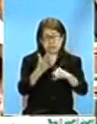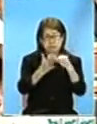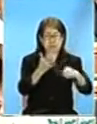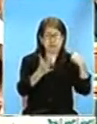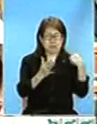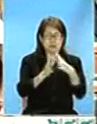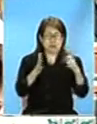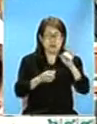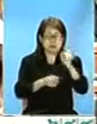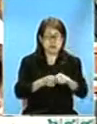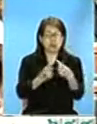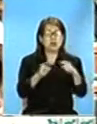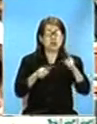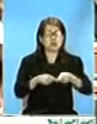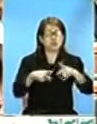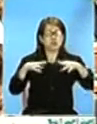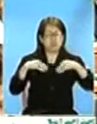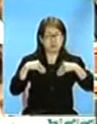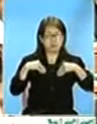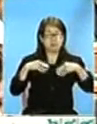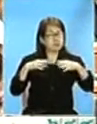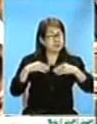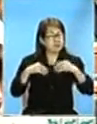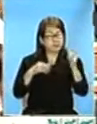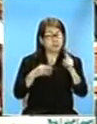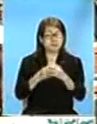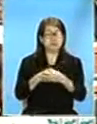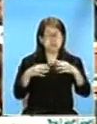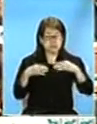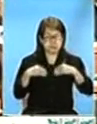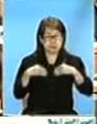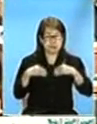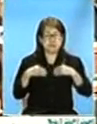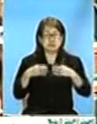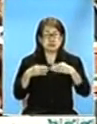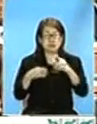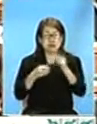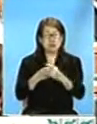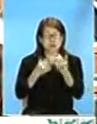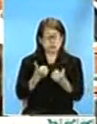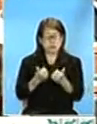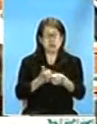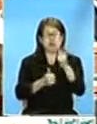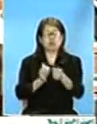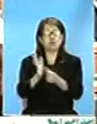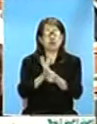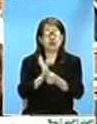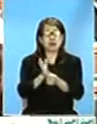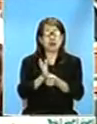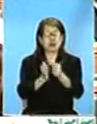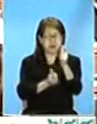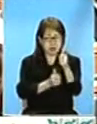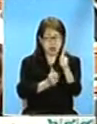ญฉบับนี้ยอมรับอย่างมีเงื่อนไขครับท่านประธานแต่ในเมื่อถึงวันเวลาที่จะต้องแก้ก็มา